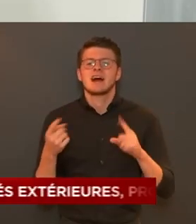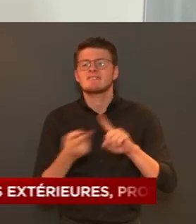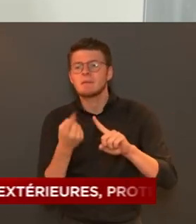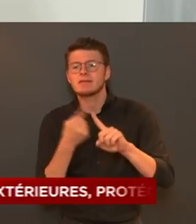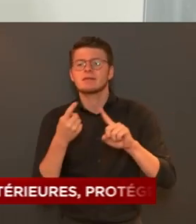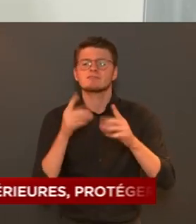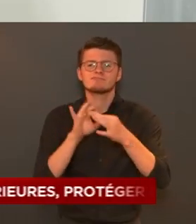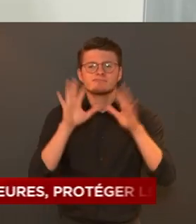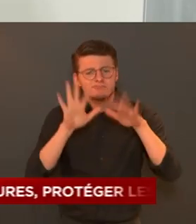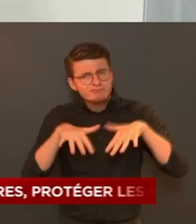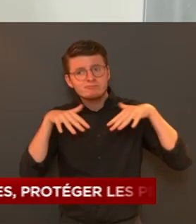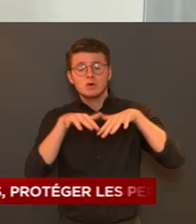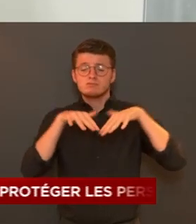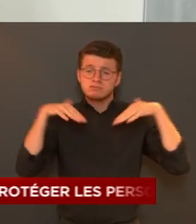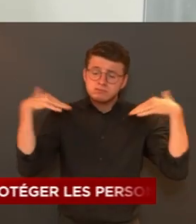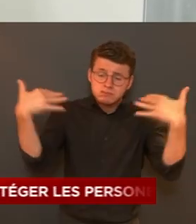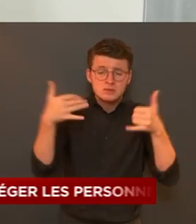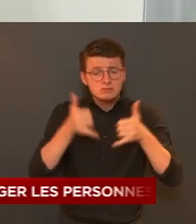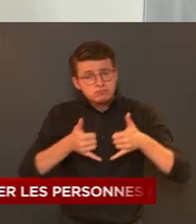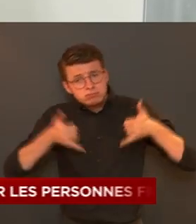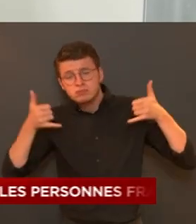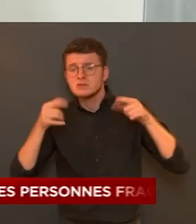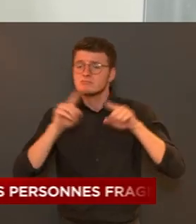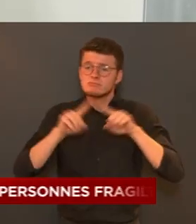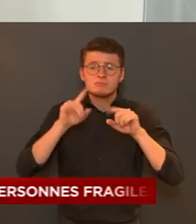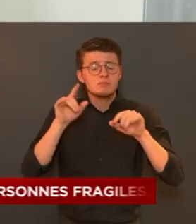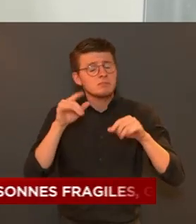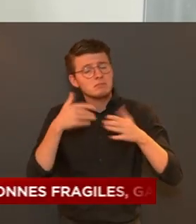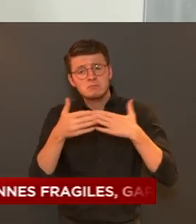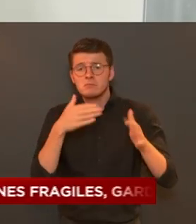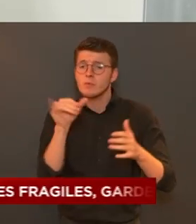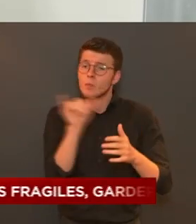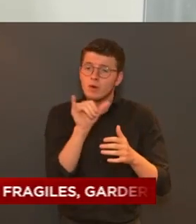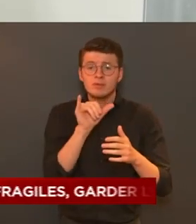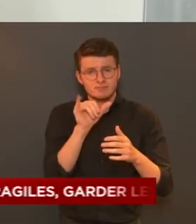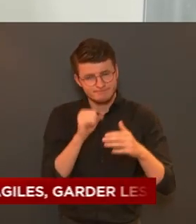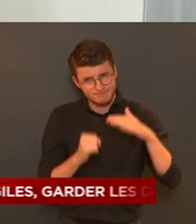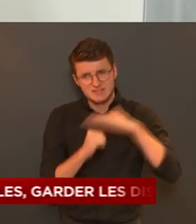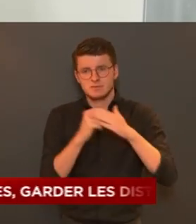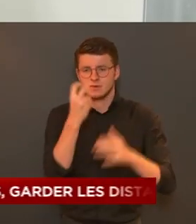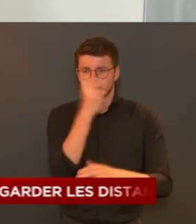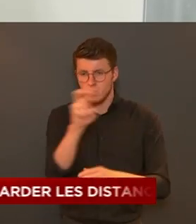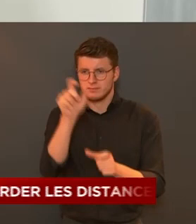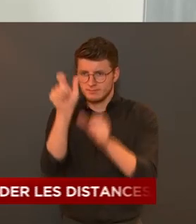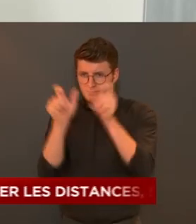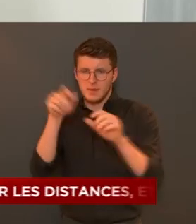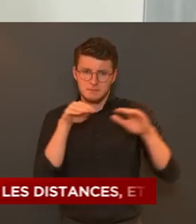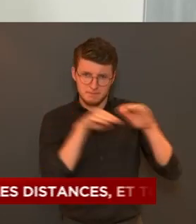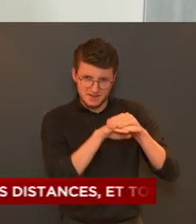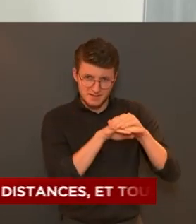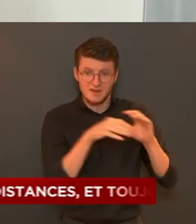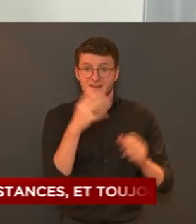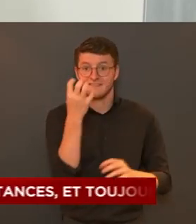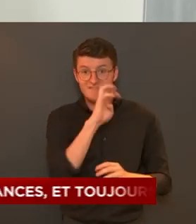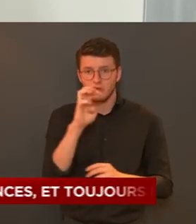les événements qui rassemblent du public, et cela, peu importe le style d'événement, là, il y a toujours cette limite de 200 personnes